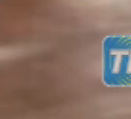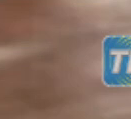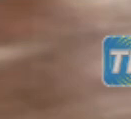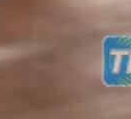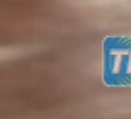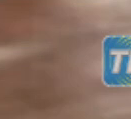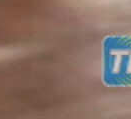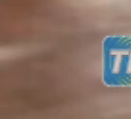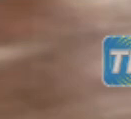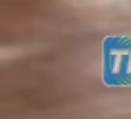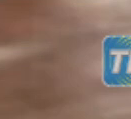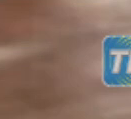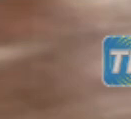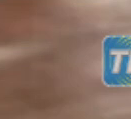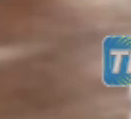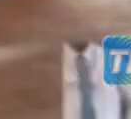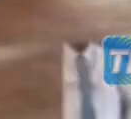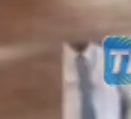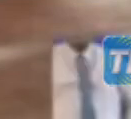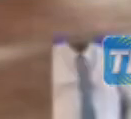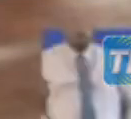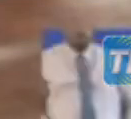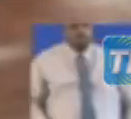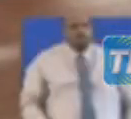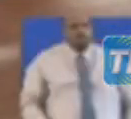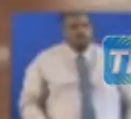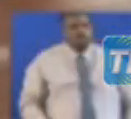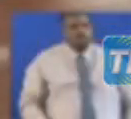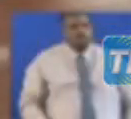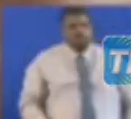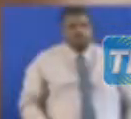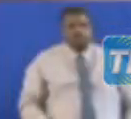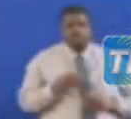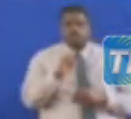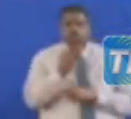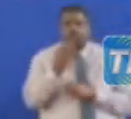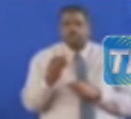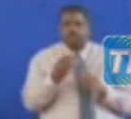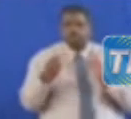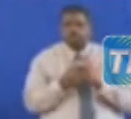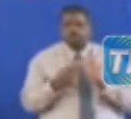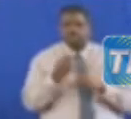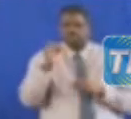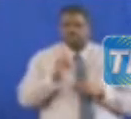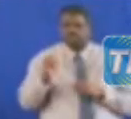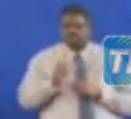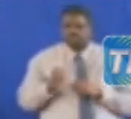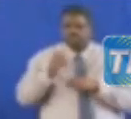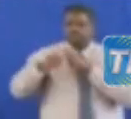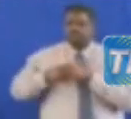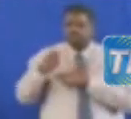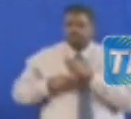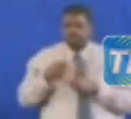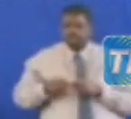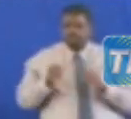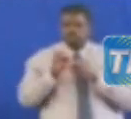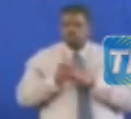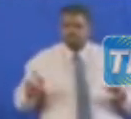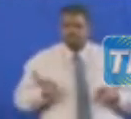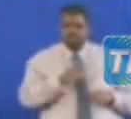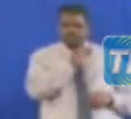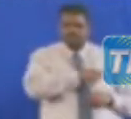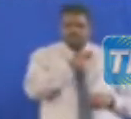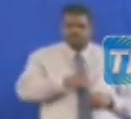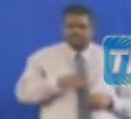7.86. Mradi wa ufuatiliaji na tathmini shilingi bilioni 4.40. Mradi wa usafi wa